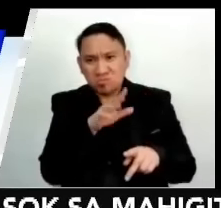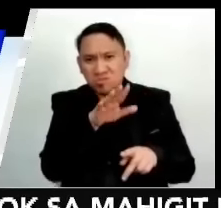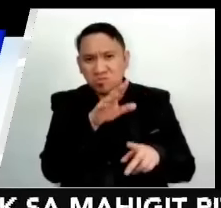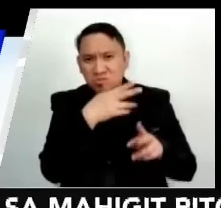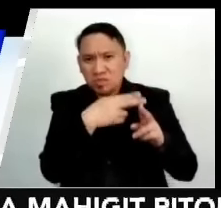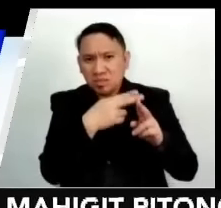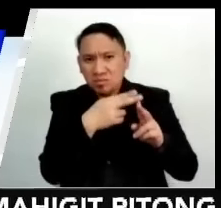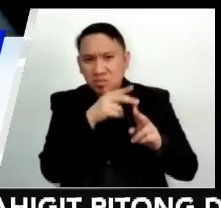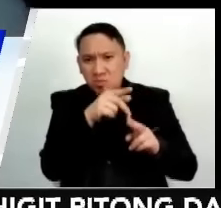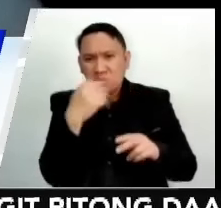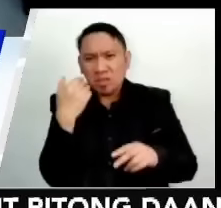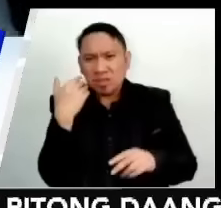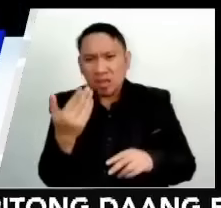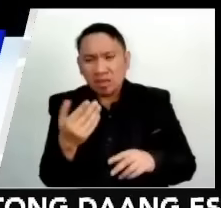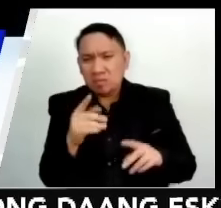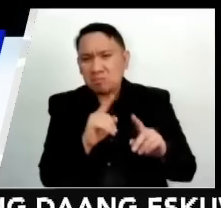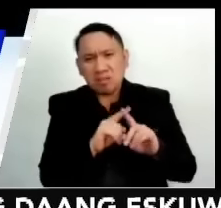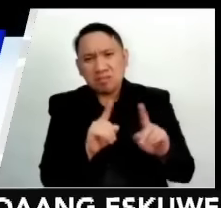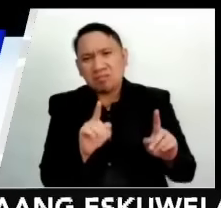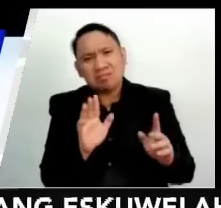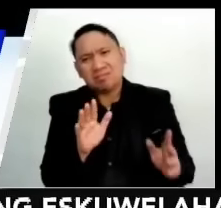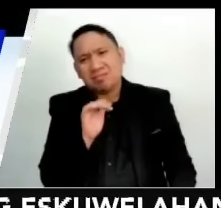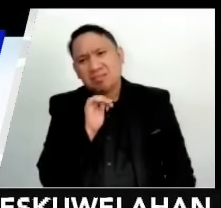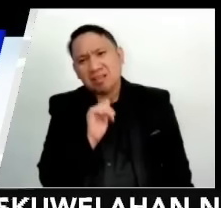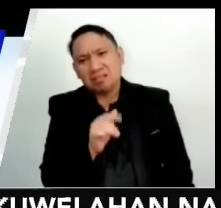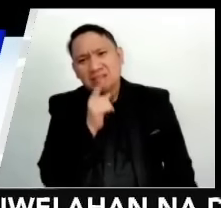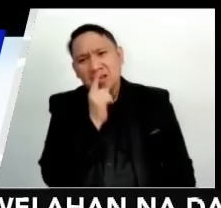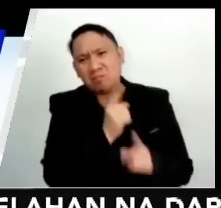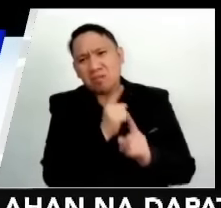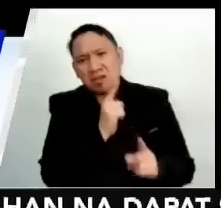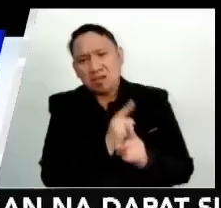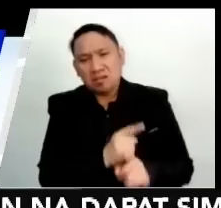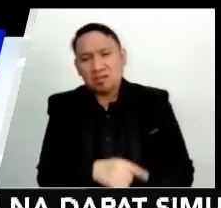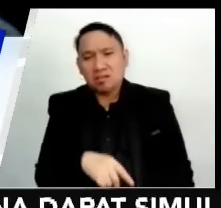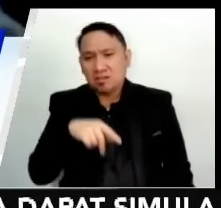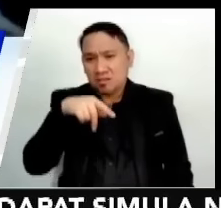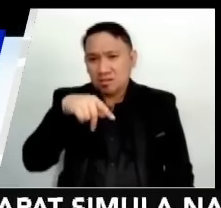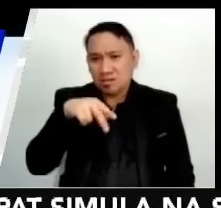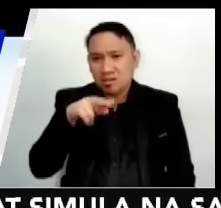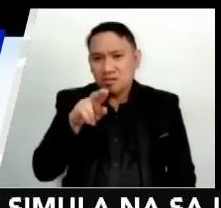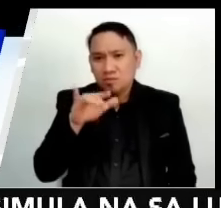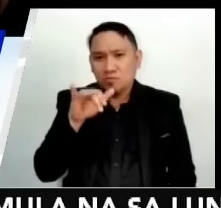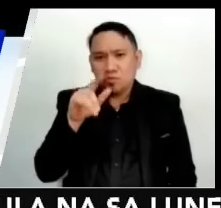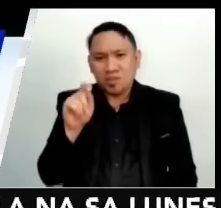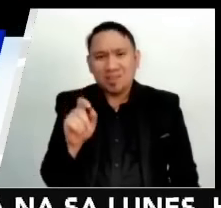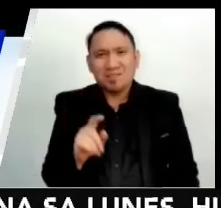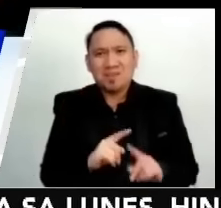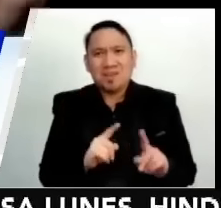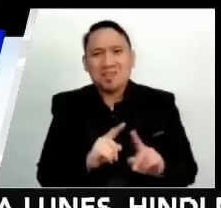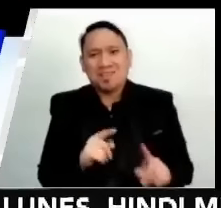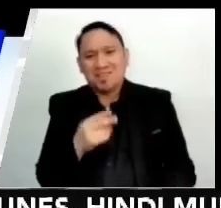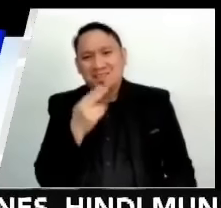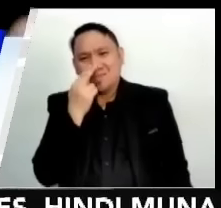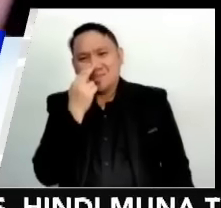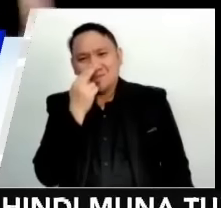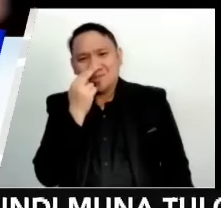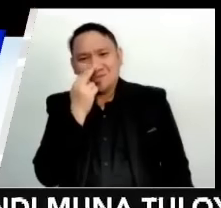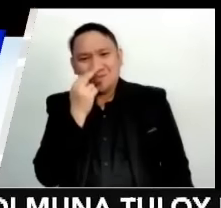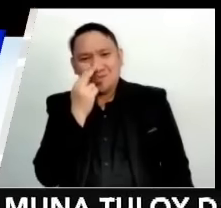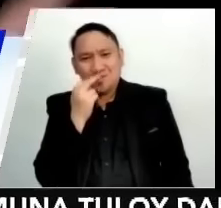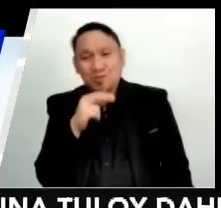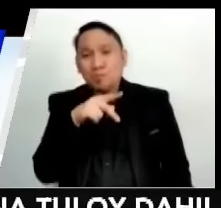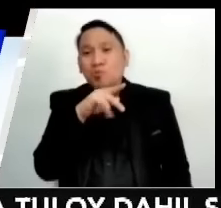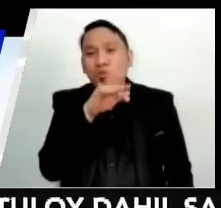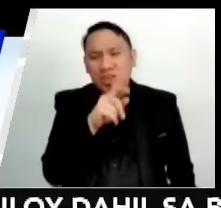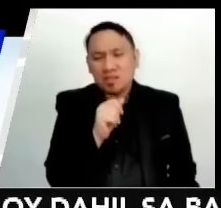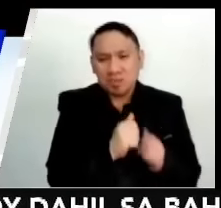Hindi, tama yun. Nakakatuwa lang kasi imbis na Hill Puyat, natulog na siya ng tuluyan. Nakasanay na po natin na Hill Puyat, so parang